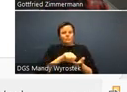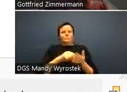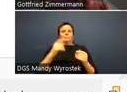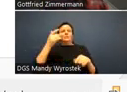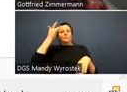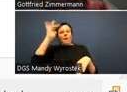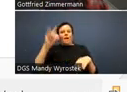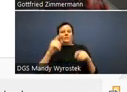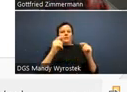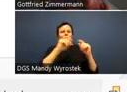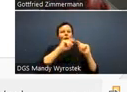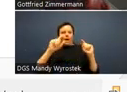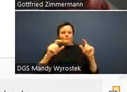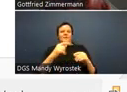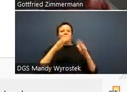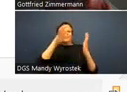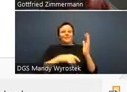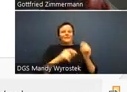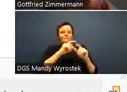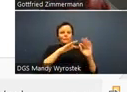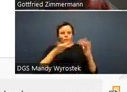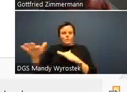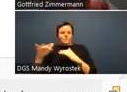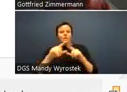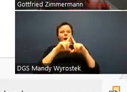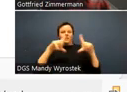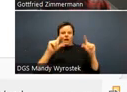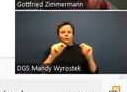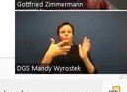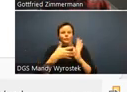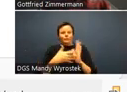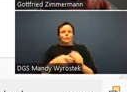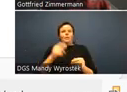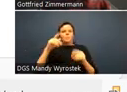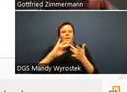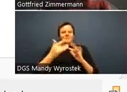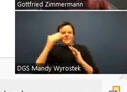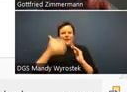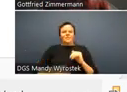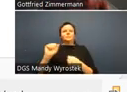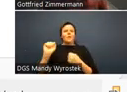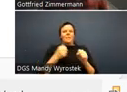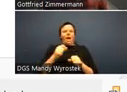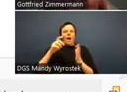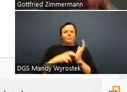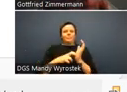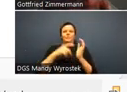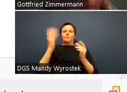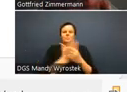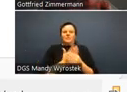da oben eingehängt am Anfang dieses Abschnitts. Das hat den Layout Anker da Optionen. oben. Sprachausgabe wird